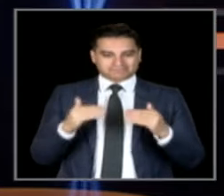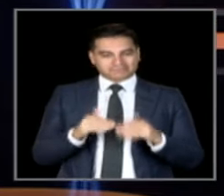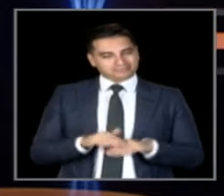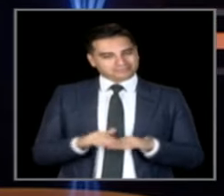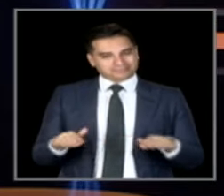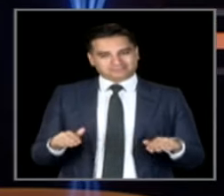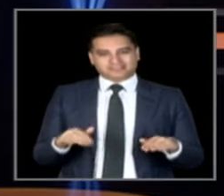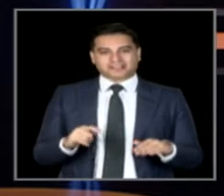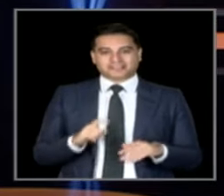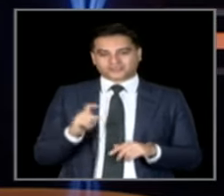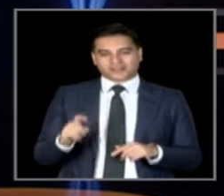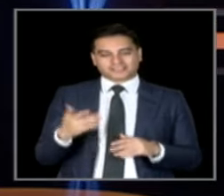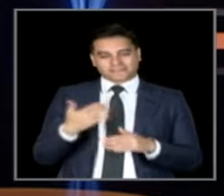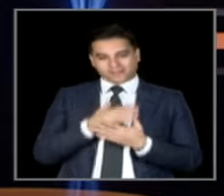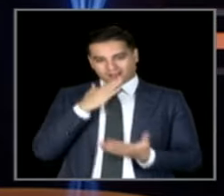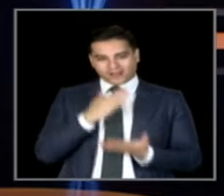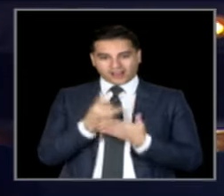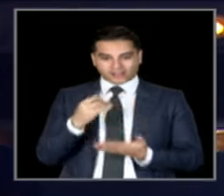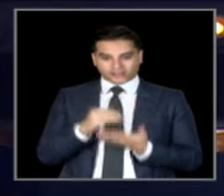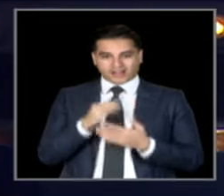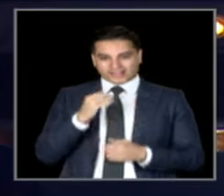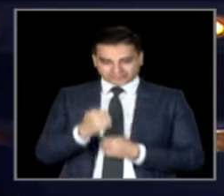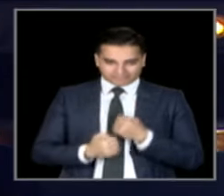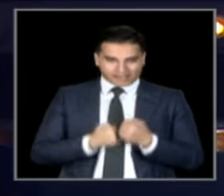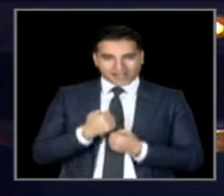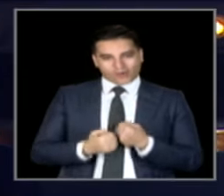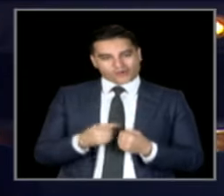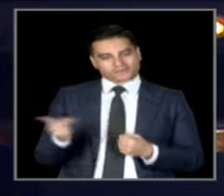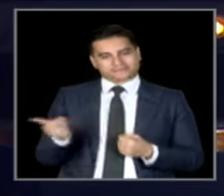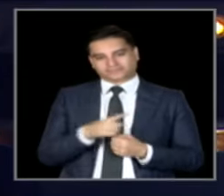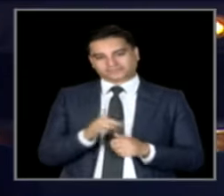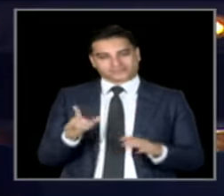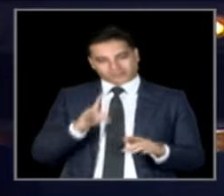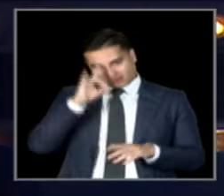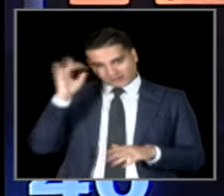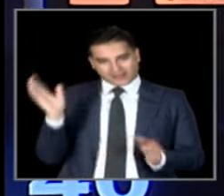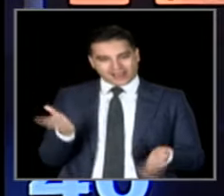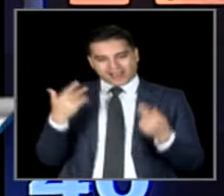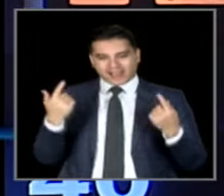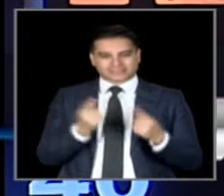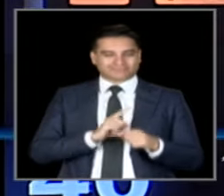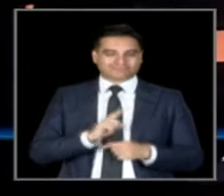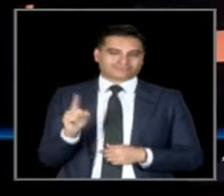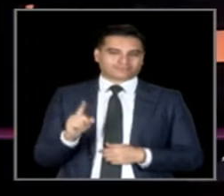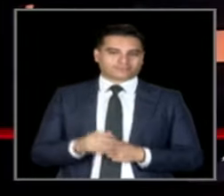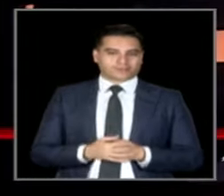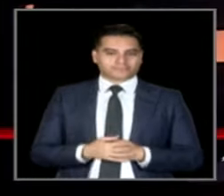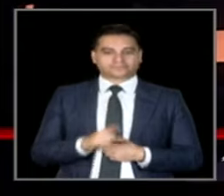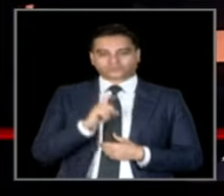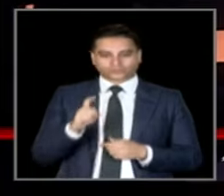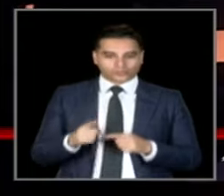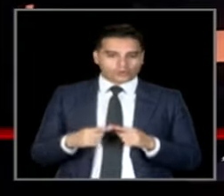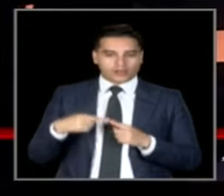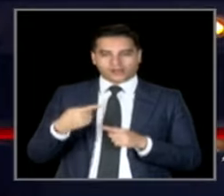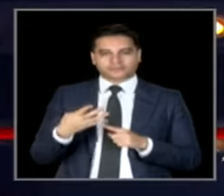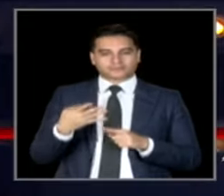هنعمل إيه طيب؟ عشان ياخد 10 نقط؟ مفيش هزار يعني. محدش هيخمن كده وهتعدي، لا. السؤال اللي جاي